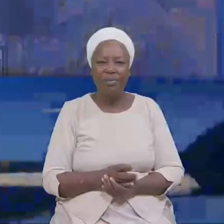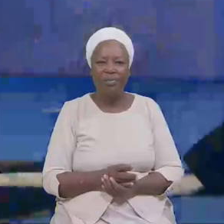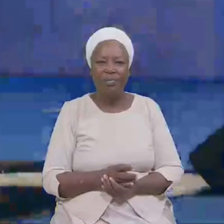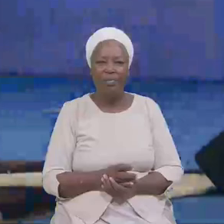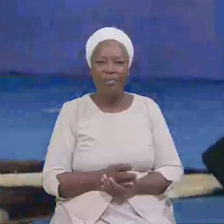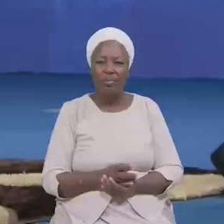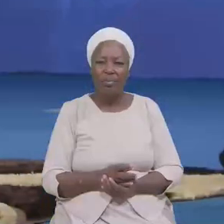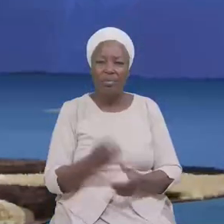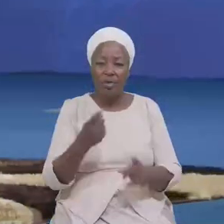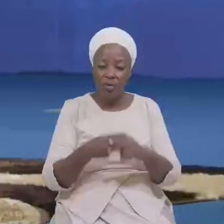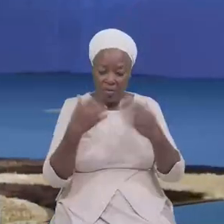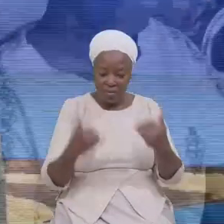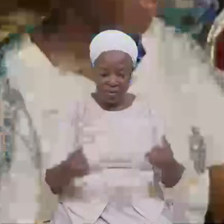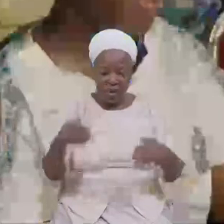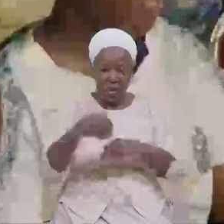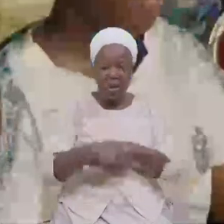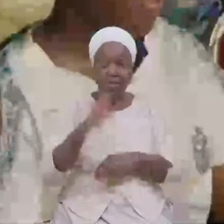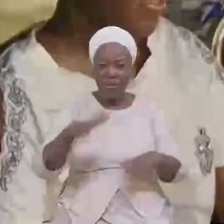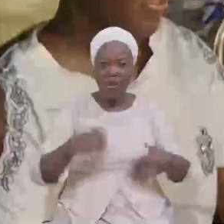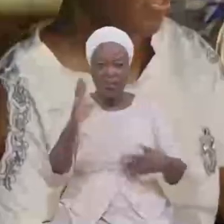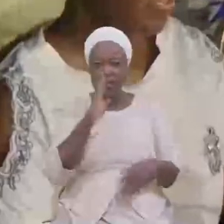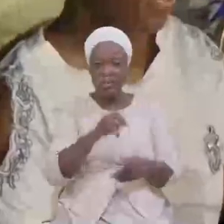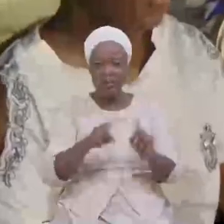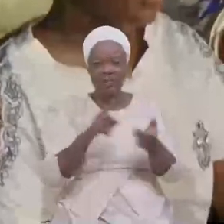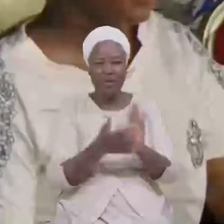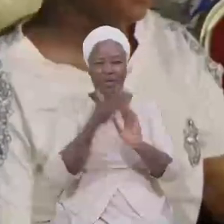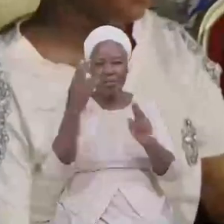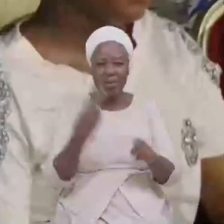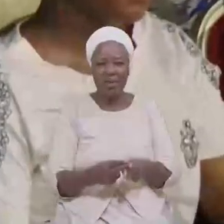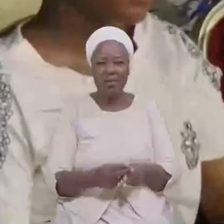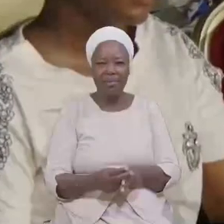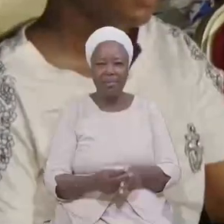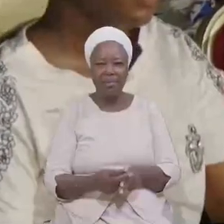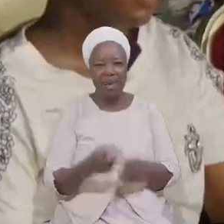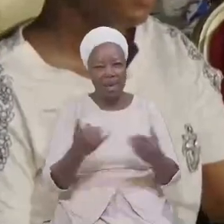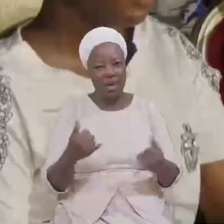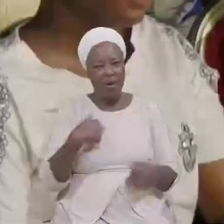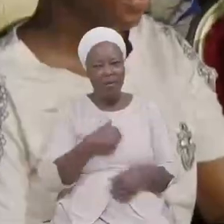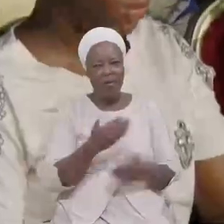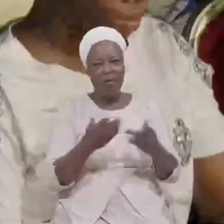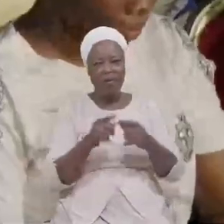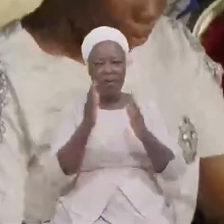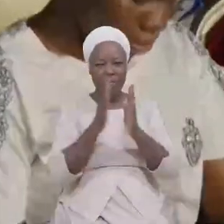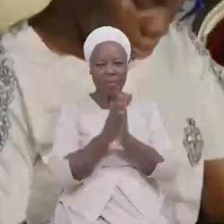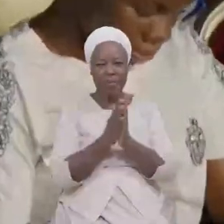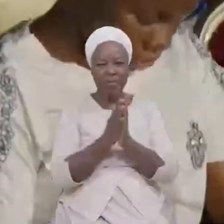À partir de ce soir, ta vie sera différente. La tête baissée, les yeux fermés.